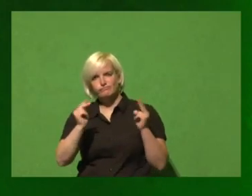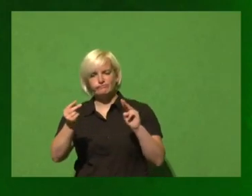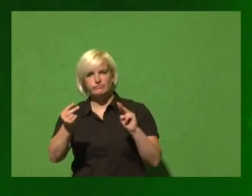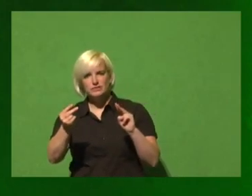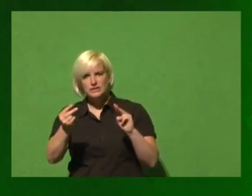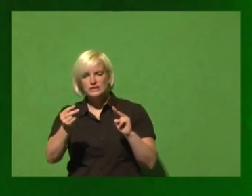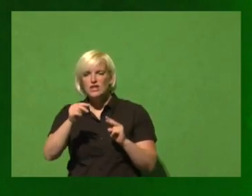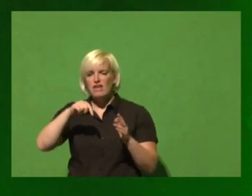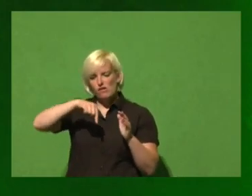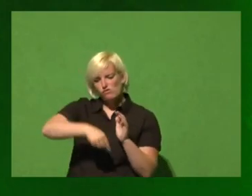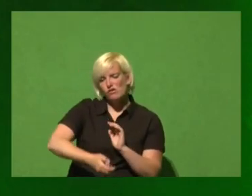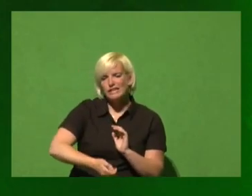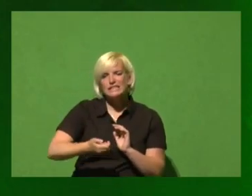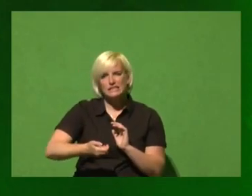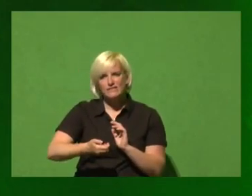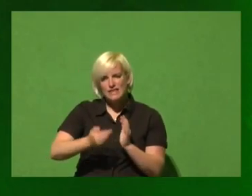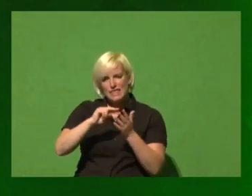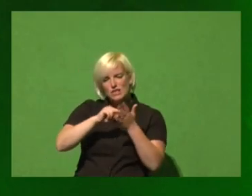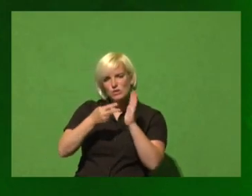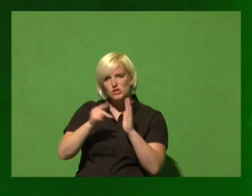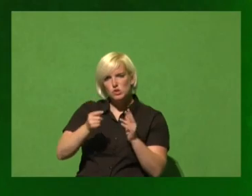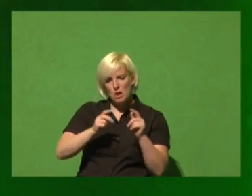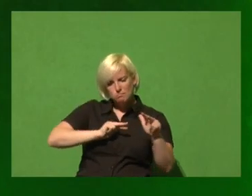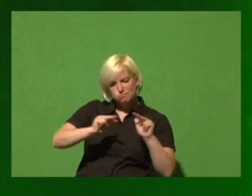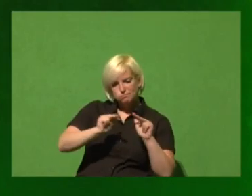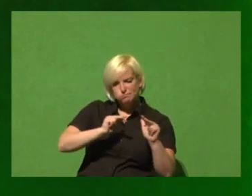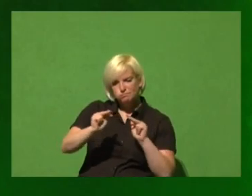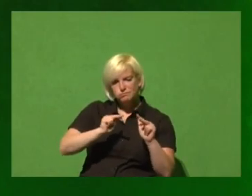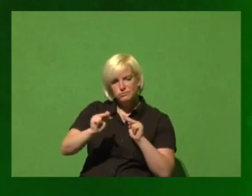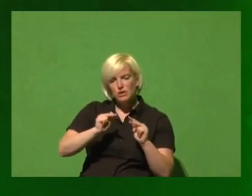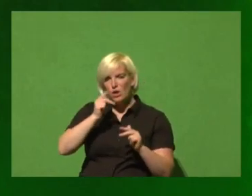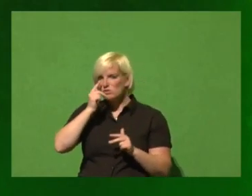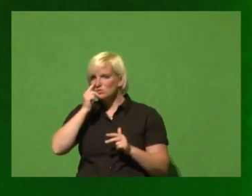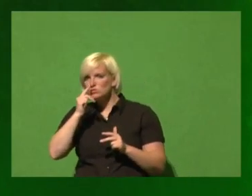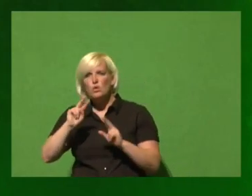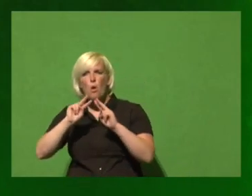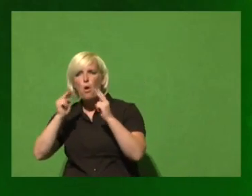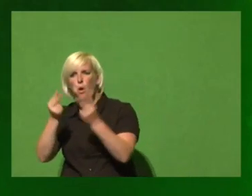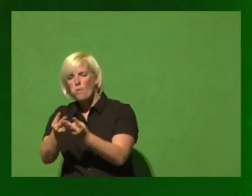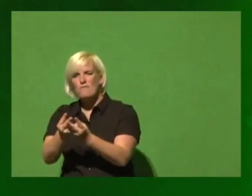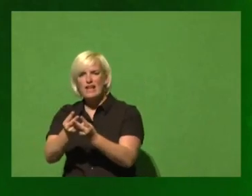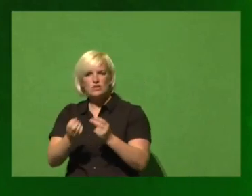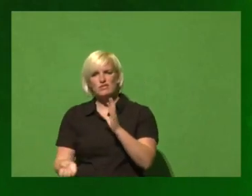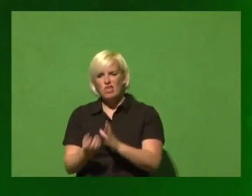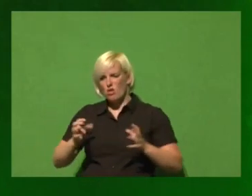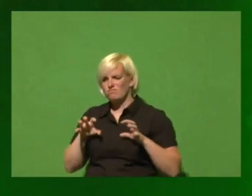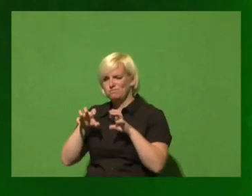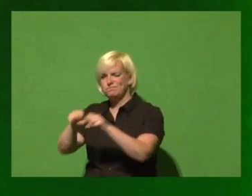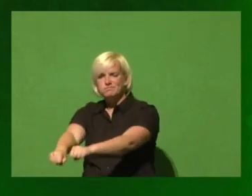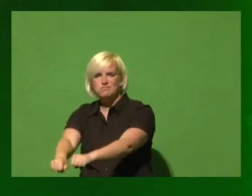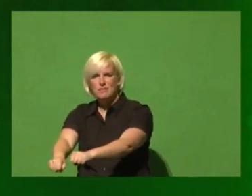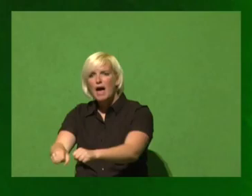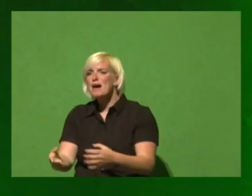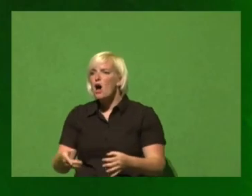die Fracking-Technologie geregelt werden soll, ist in Wahrheit ein Einschlag auf Umwelt und Natur, aber auch auf die Gesundheit